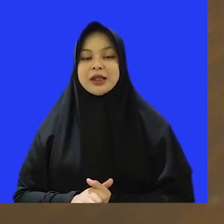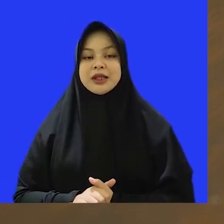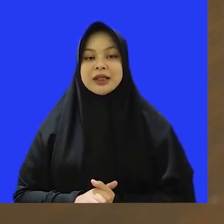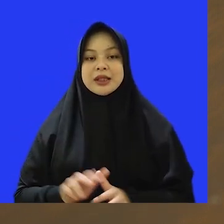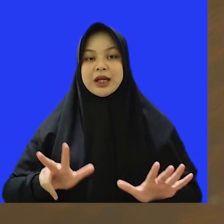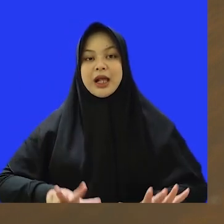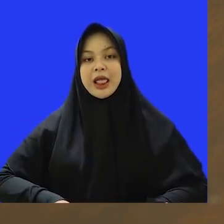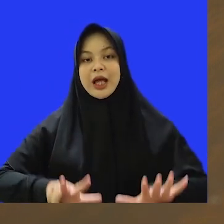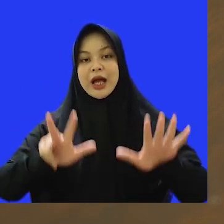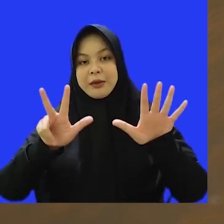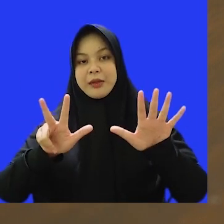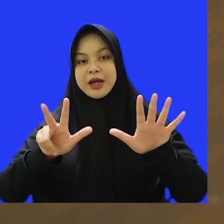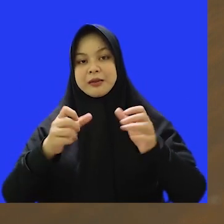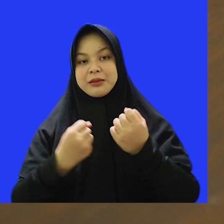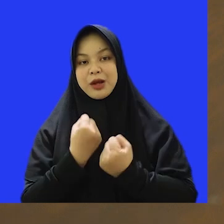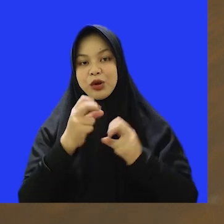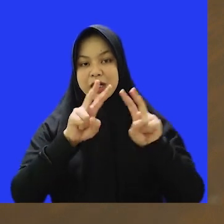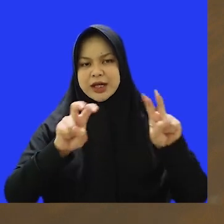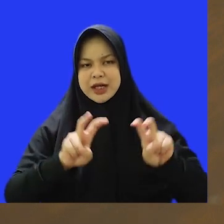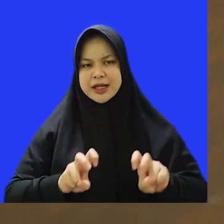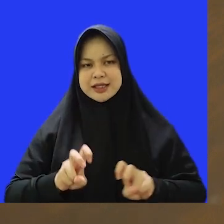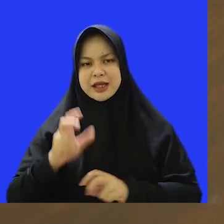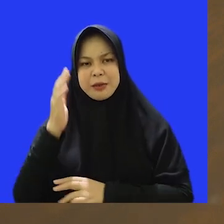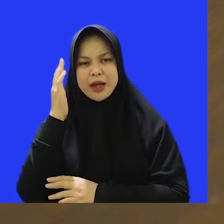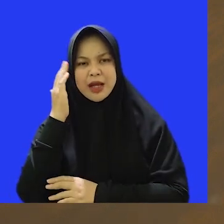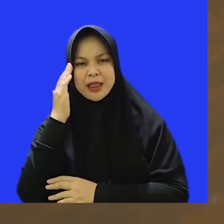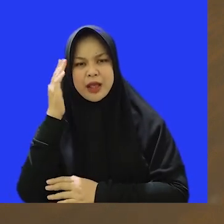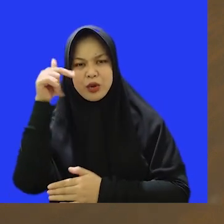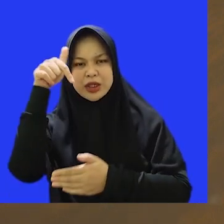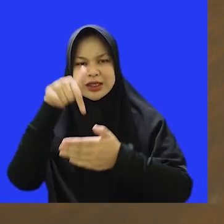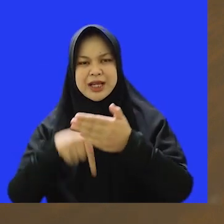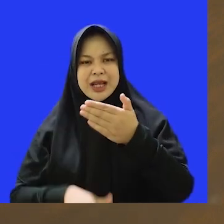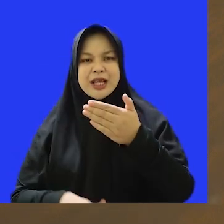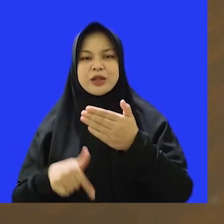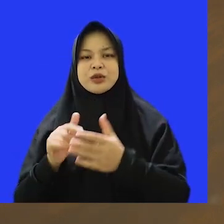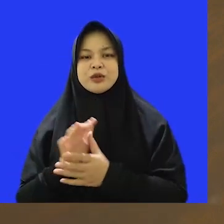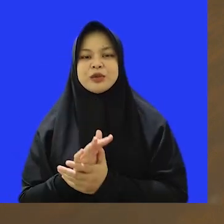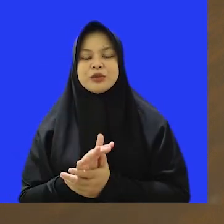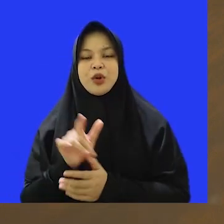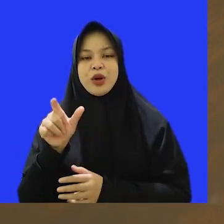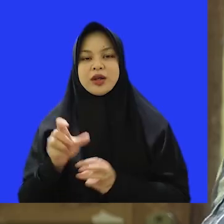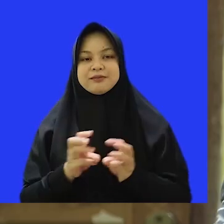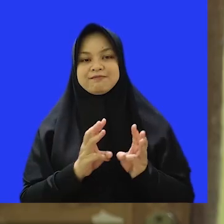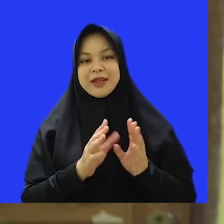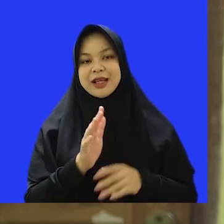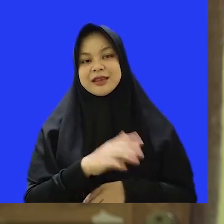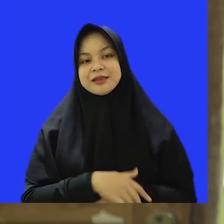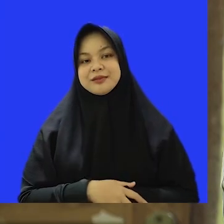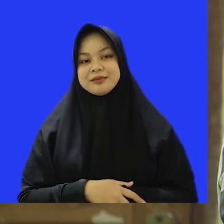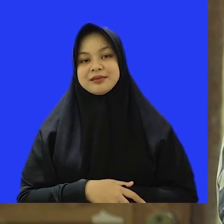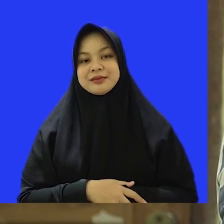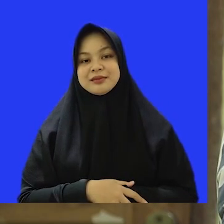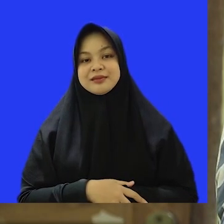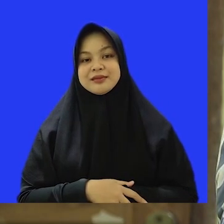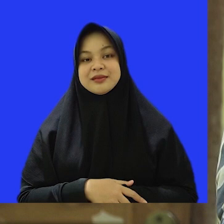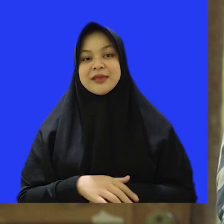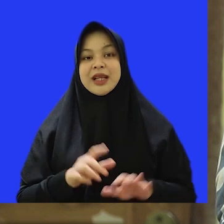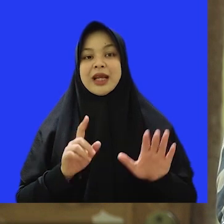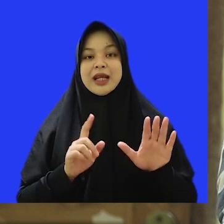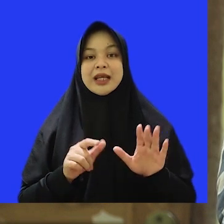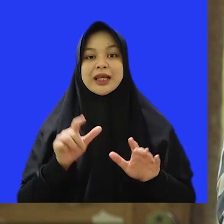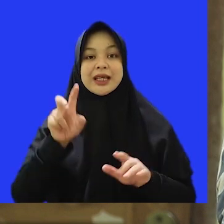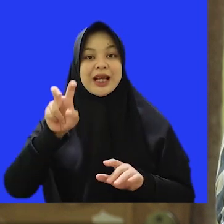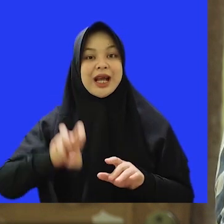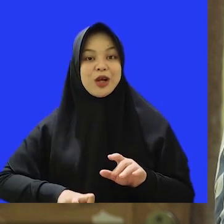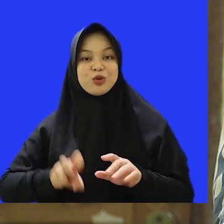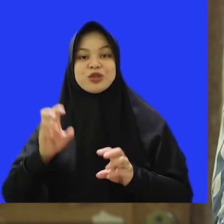dipahami. 8. Melakukan riset untuk mengetahui seluk-beluk narasumber. Nah, kalau ini hal